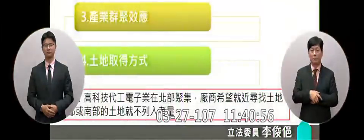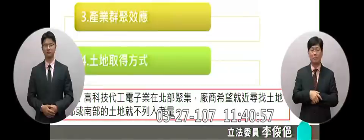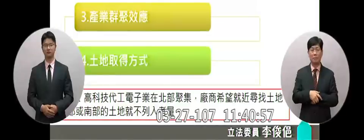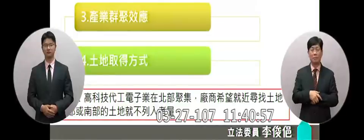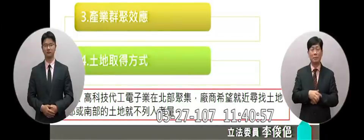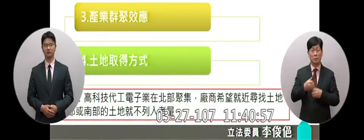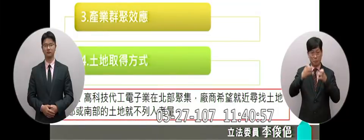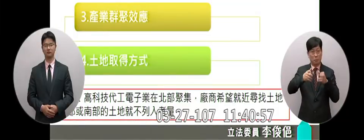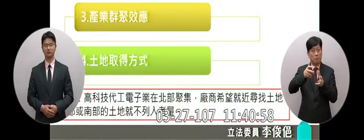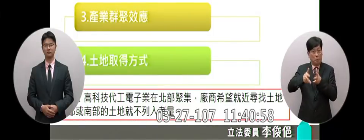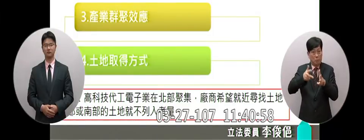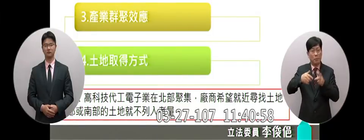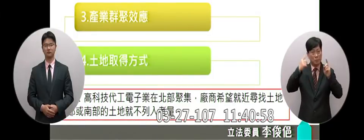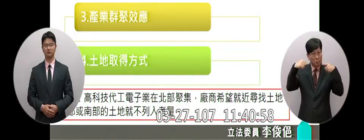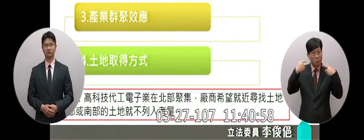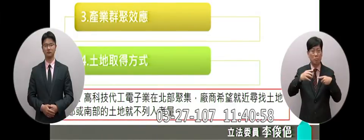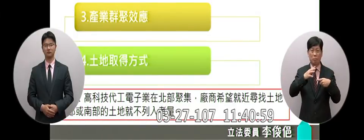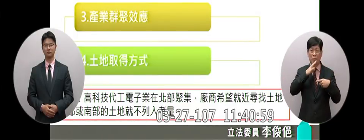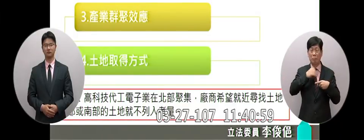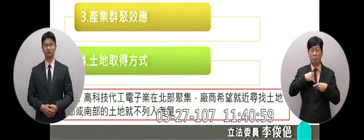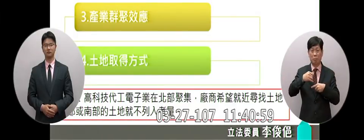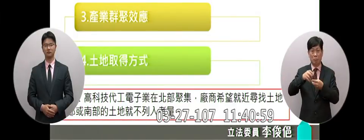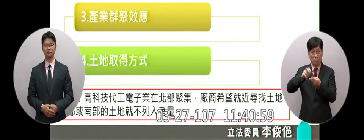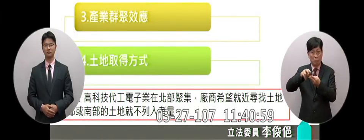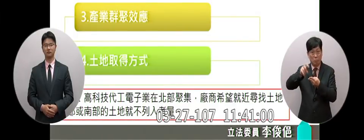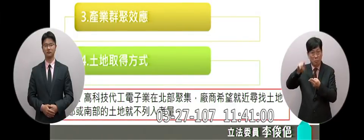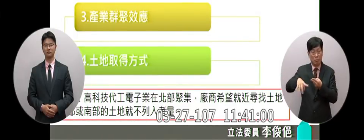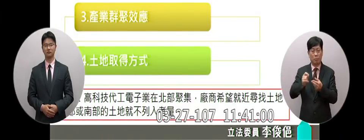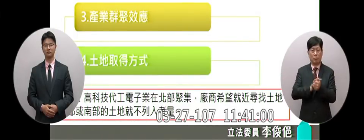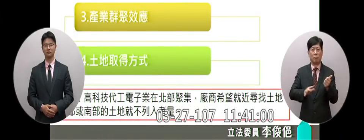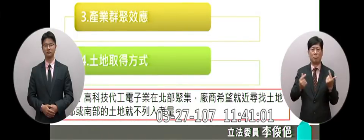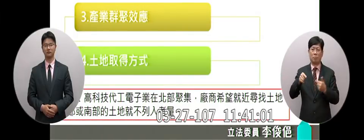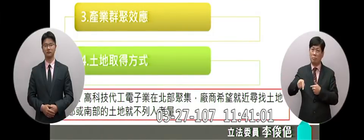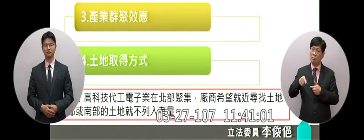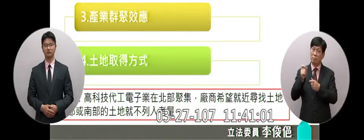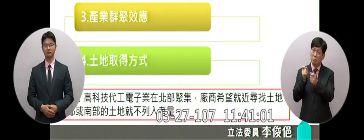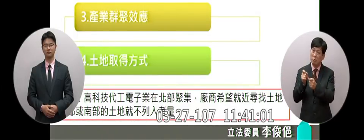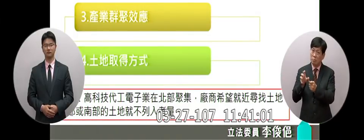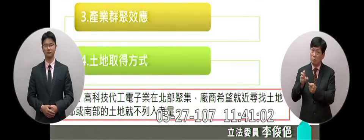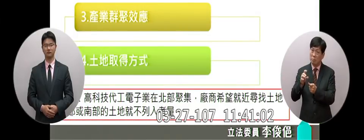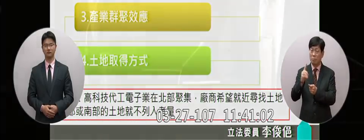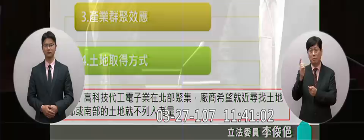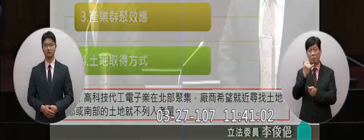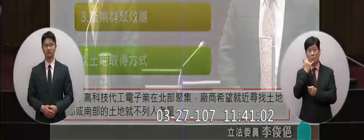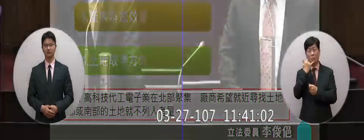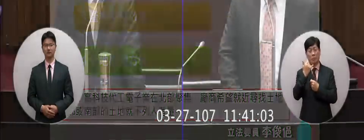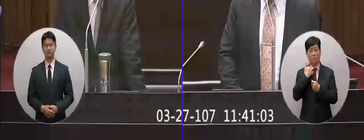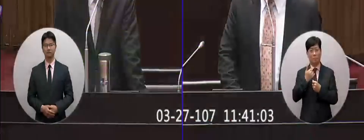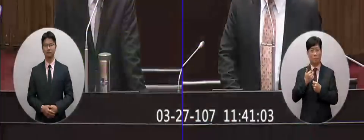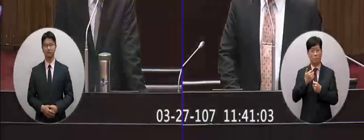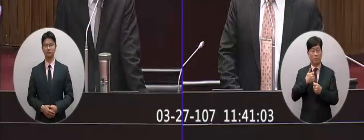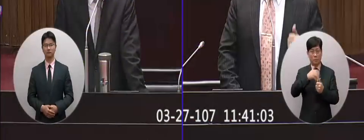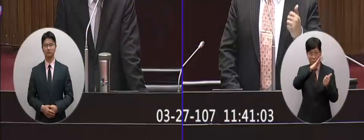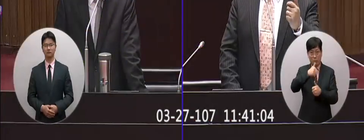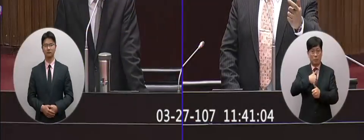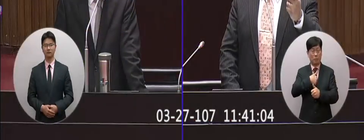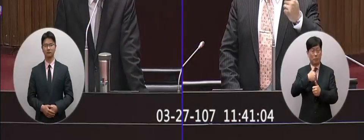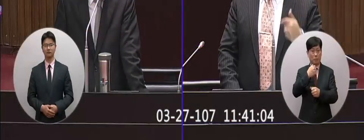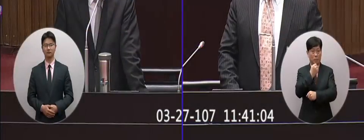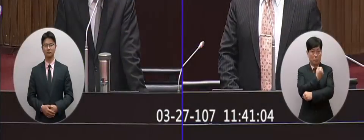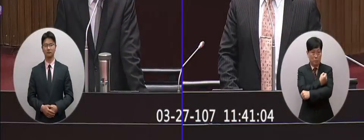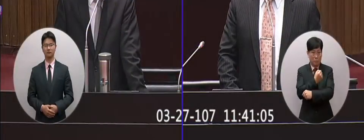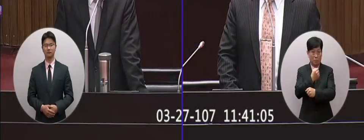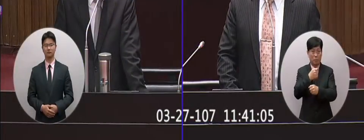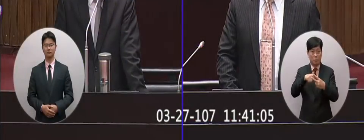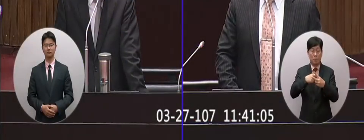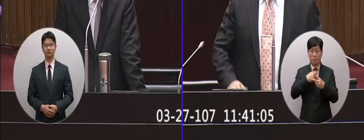设工厂，大家常常受到所谓区位的影响，包括这个地区有没有可以提供我足够的劳工啦，包括这个有没